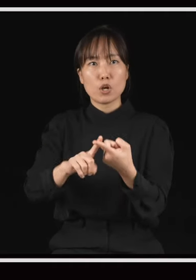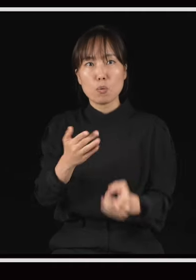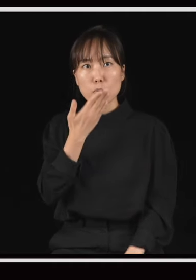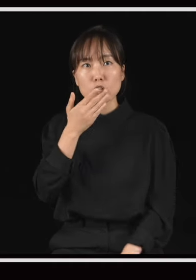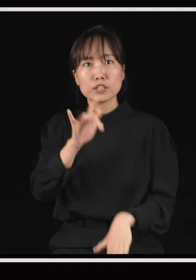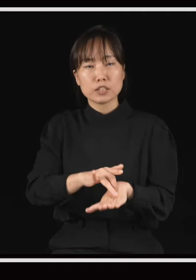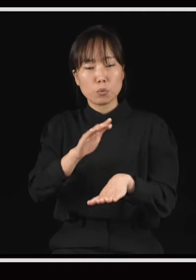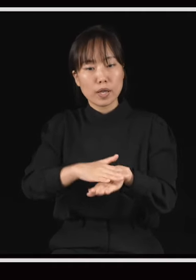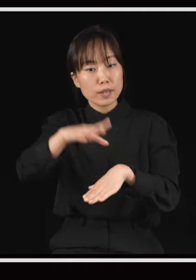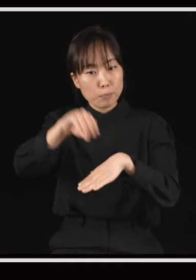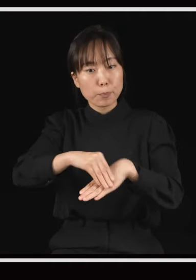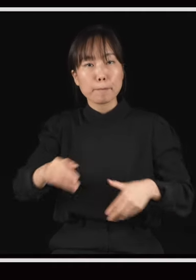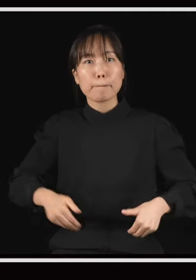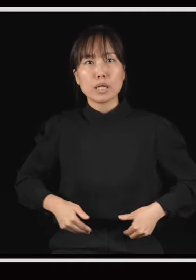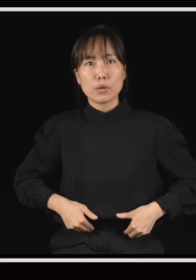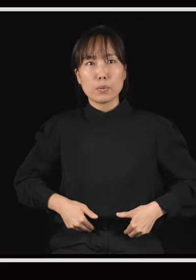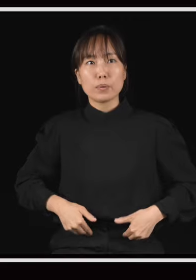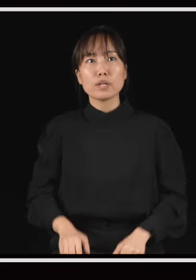되겠습니다.